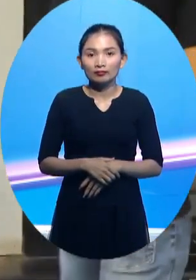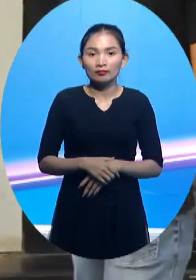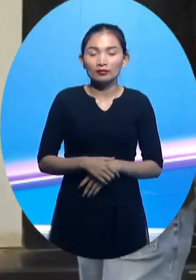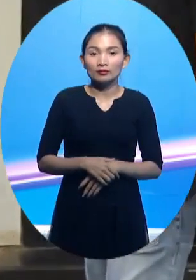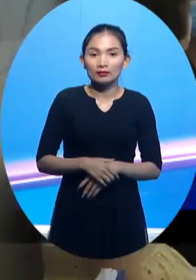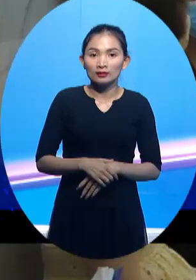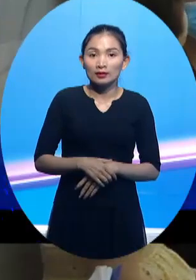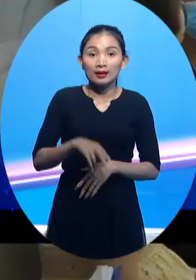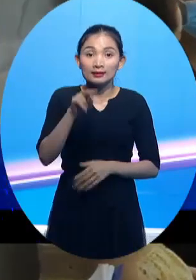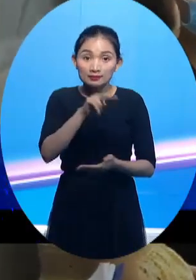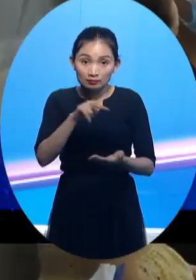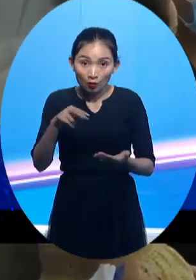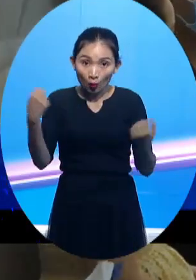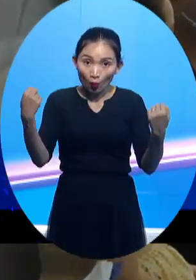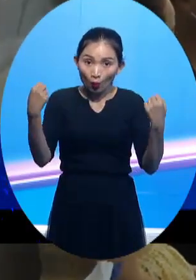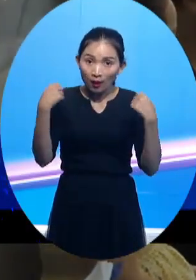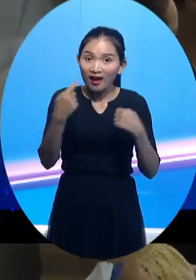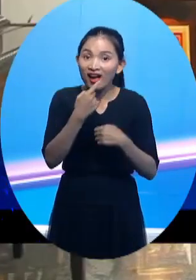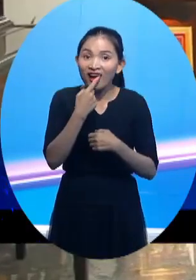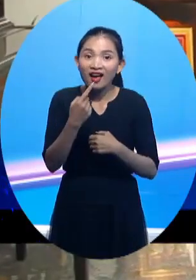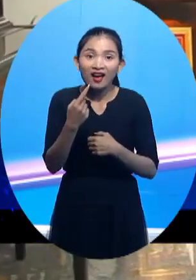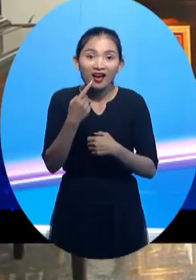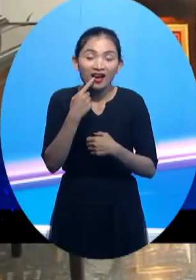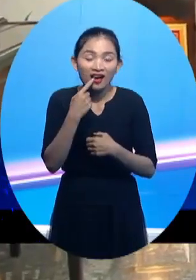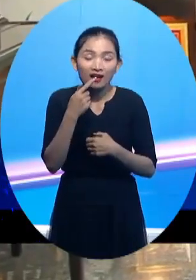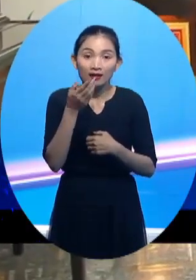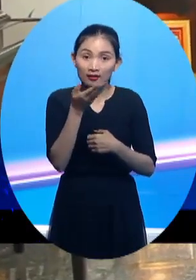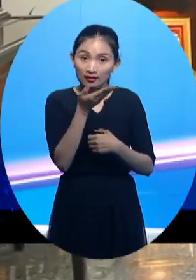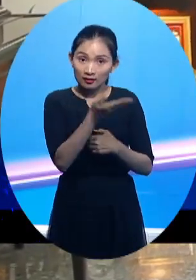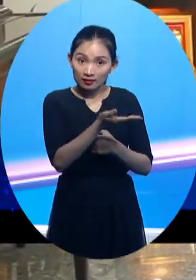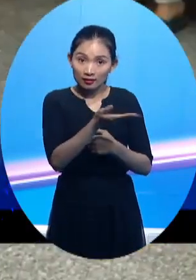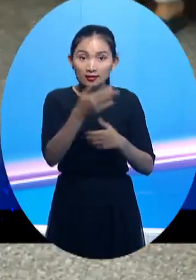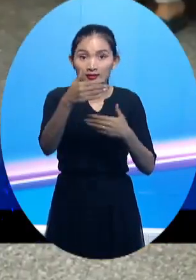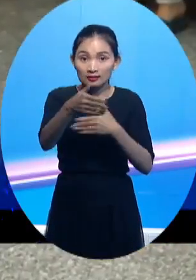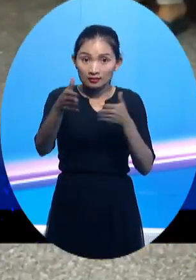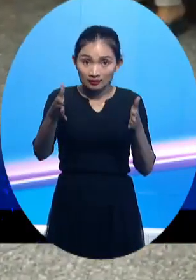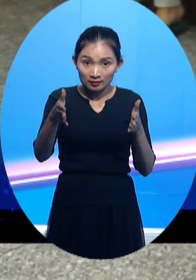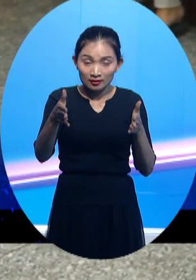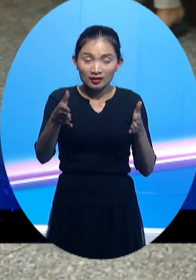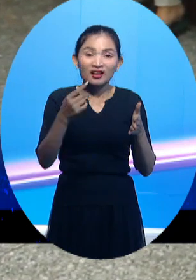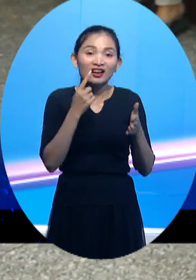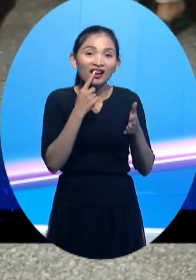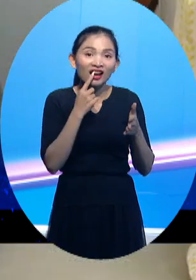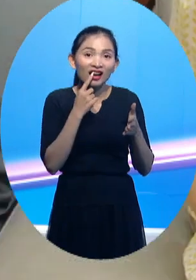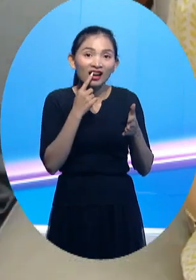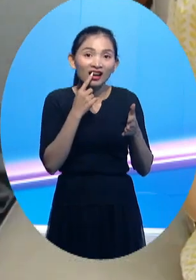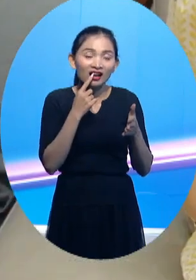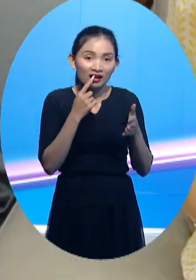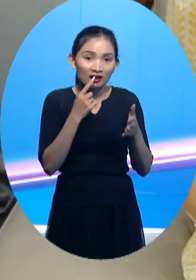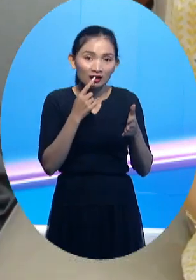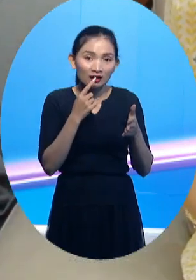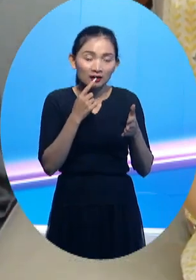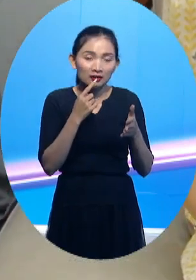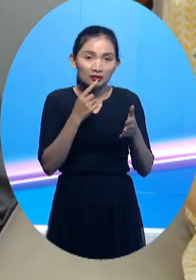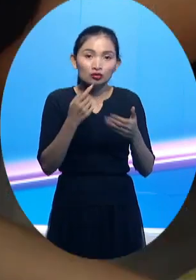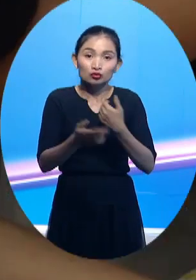khỏe răng miệng nha quadrex đã đầ tư toàn diện về máy móc thiết bị và nhân lực để mang lại chất lượng cao nhất cho khách hàng đơn vị đạt ra phương châm